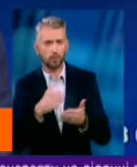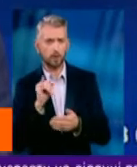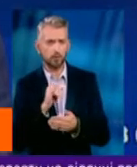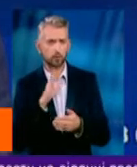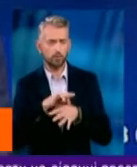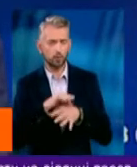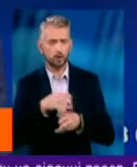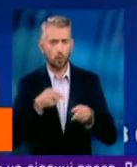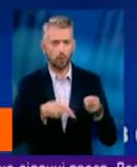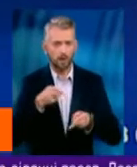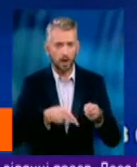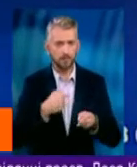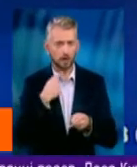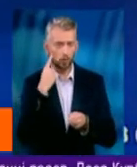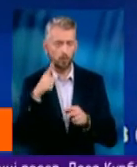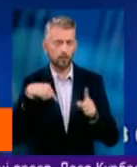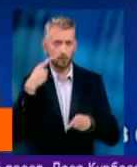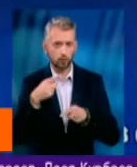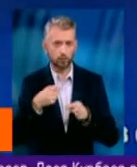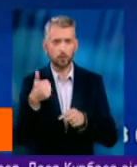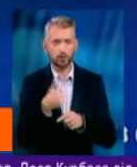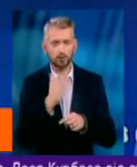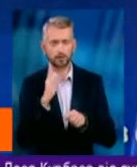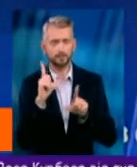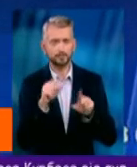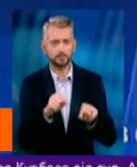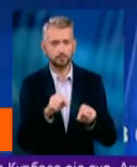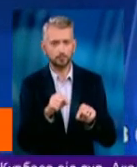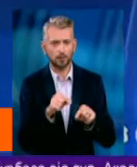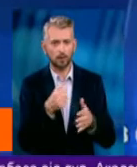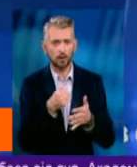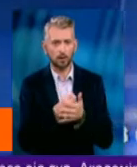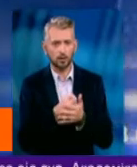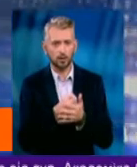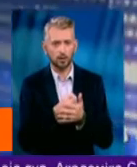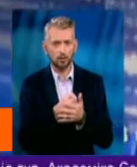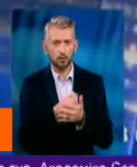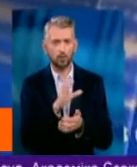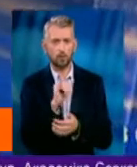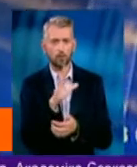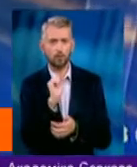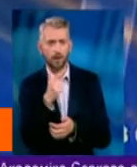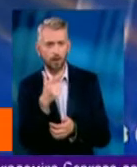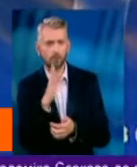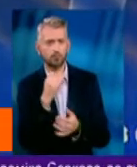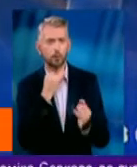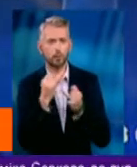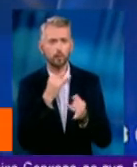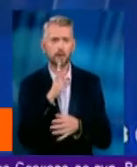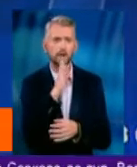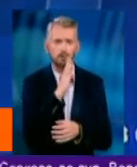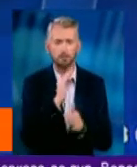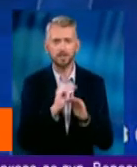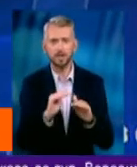будуть проводитися операції. Ми, я сподіваюся, в наступному тижні з'їздимо до приміщення з увагою, подивимося, поспілкуємося з мамами і з